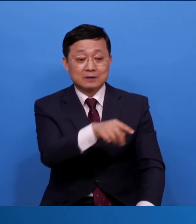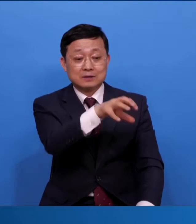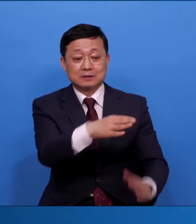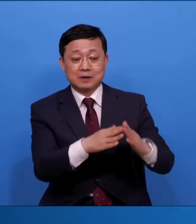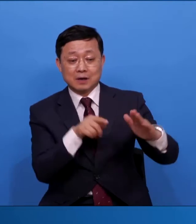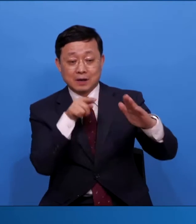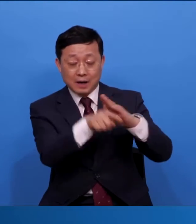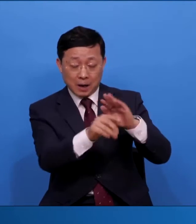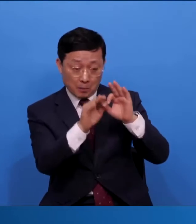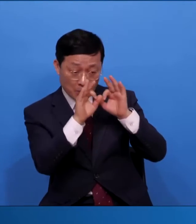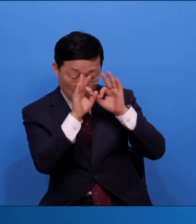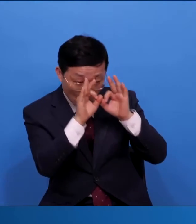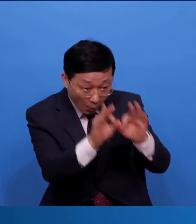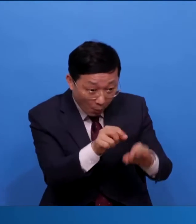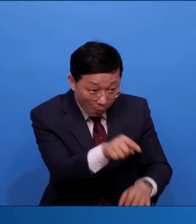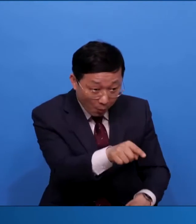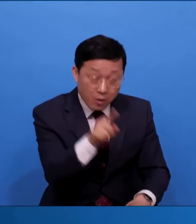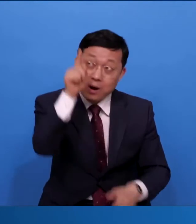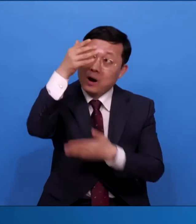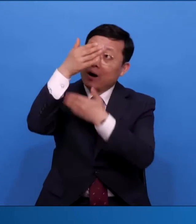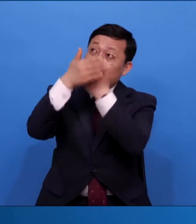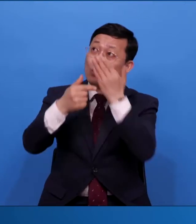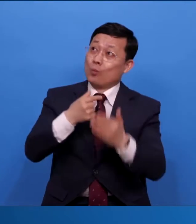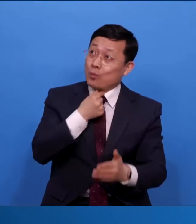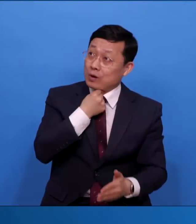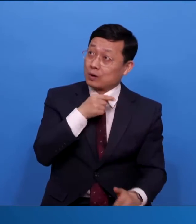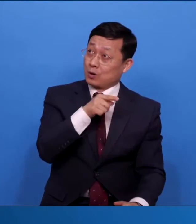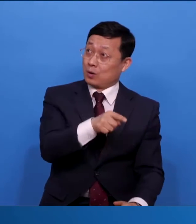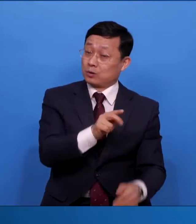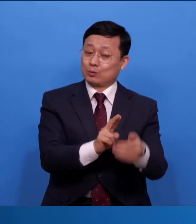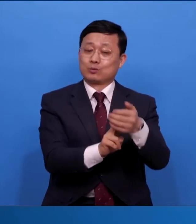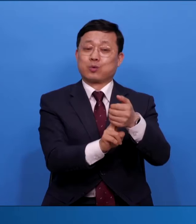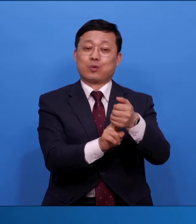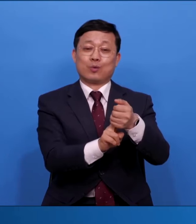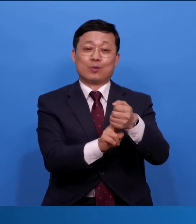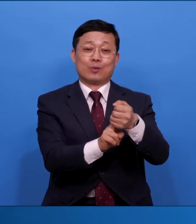가면은 하나님이 원하시는 거 있어요.